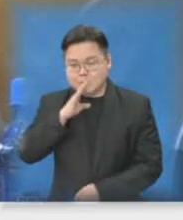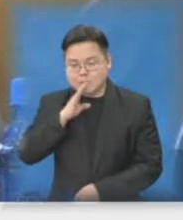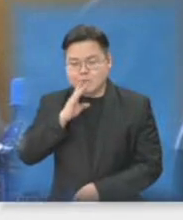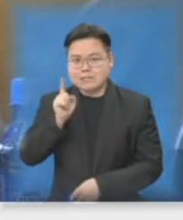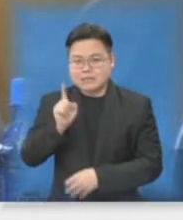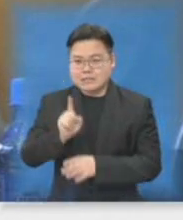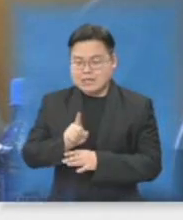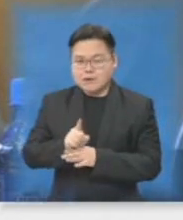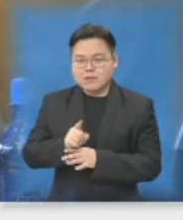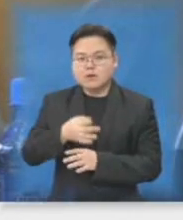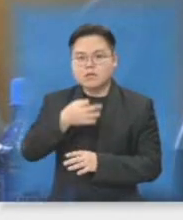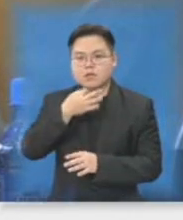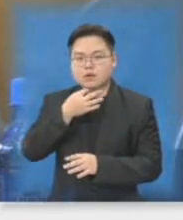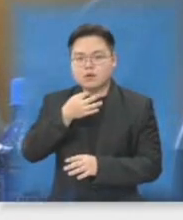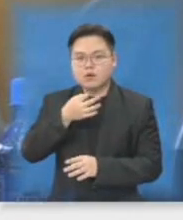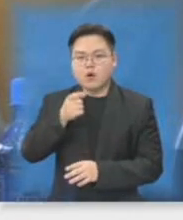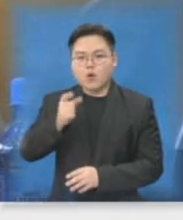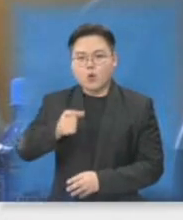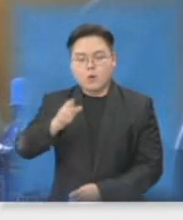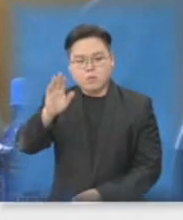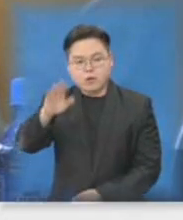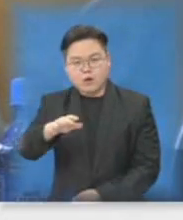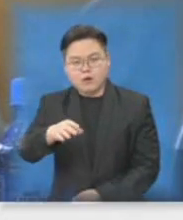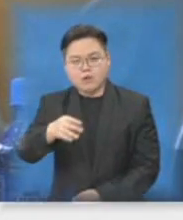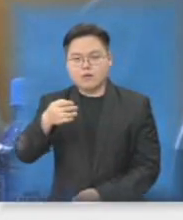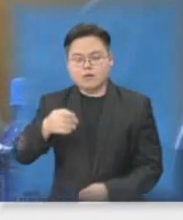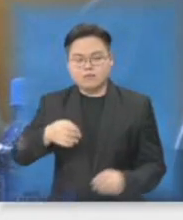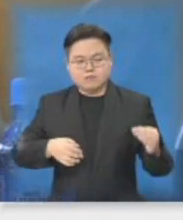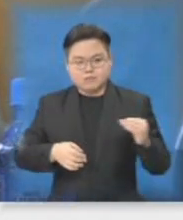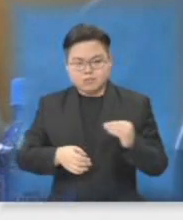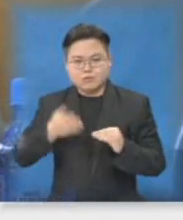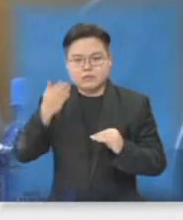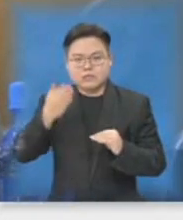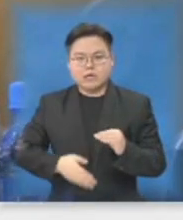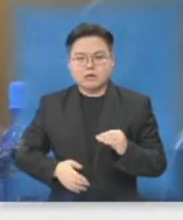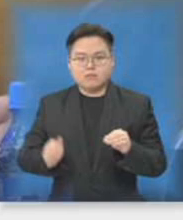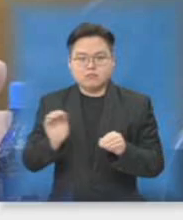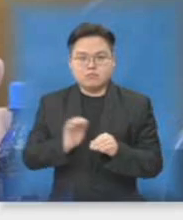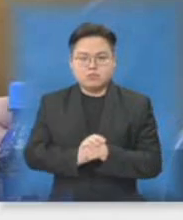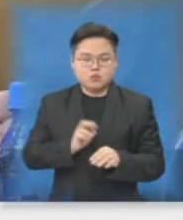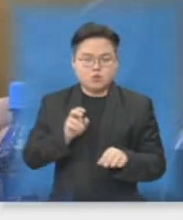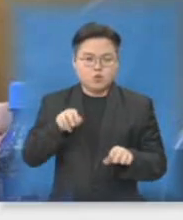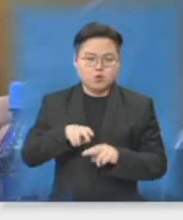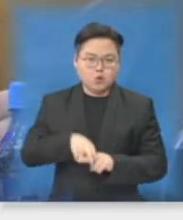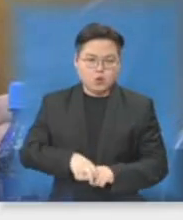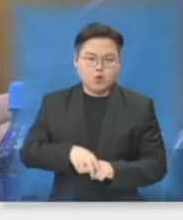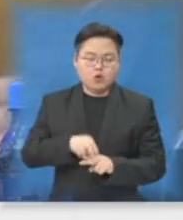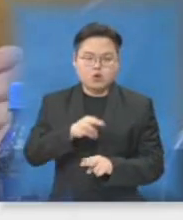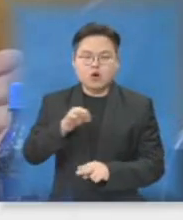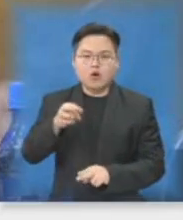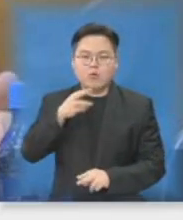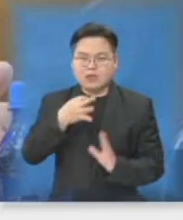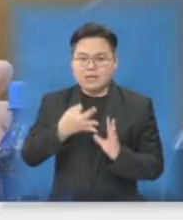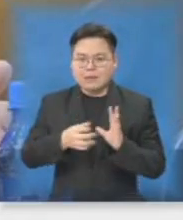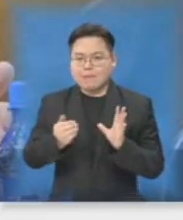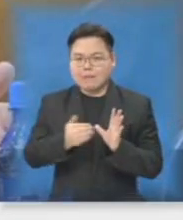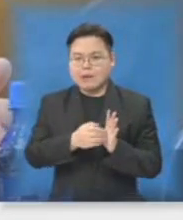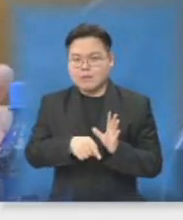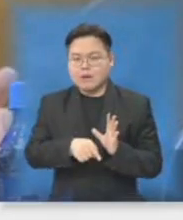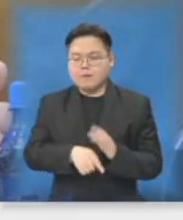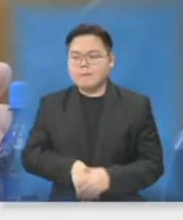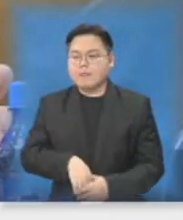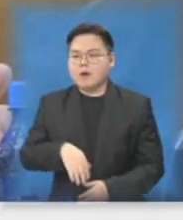80 гаруй мянган хүн одоо таксины үйлчилгээ үүсэж байна гэдэг ийм тоо гаргаж ирдэг. Хөрөлдөрөөр бол хуулинд ганцхан өгүүлбэр